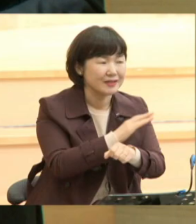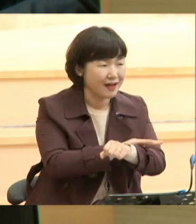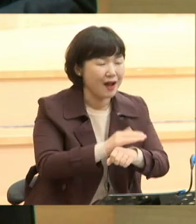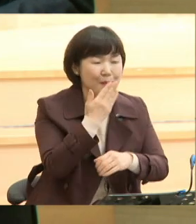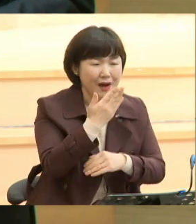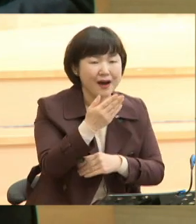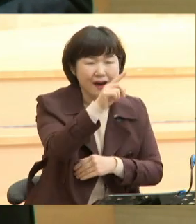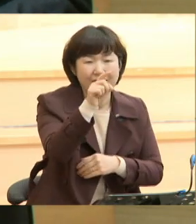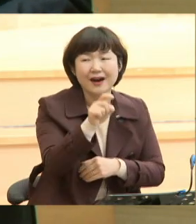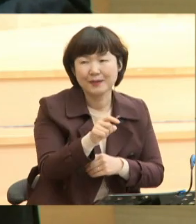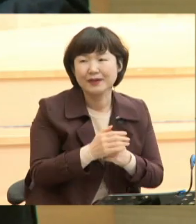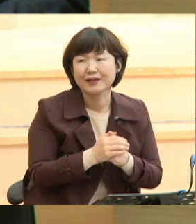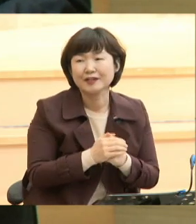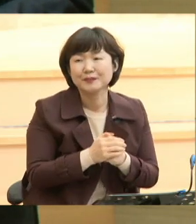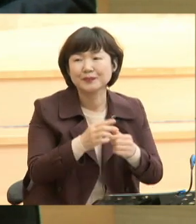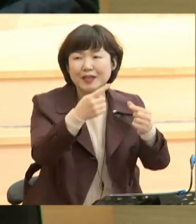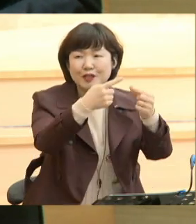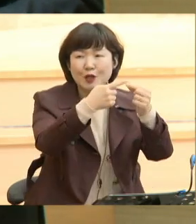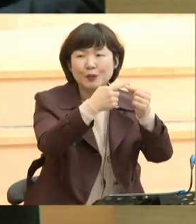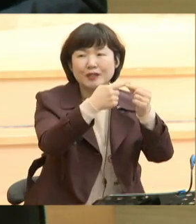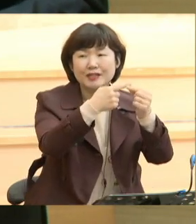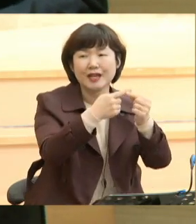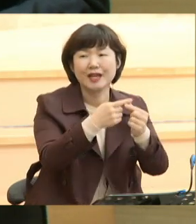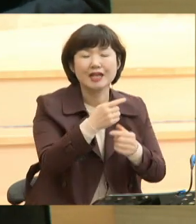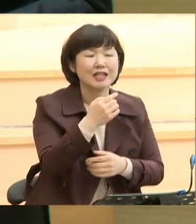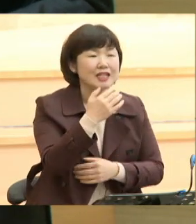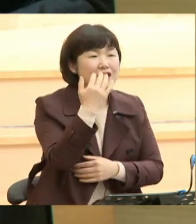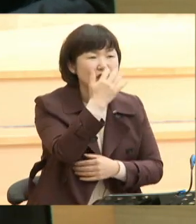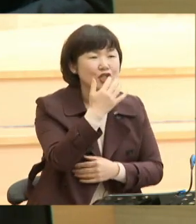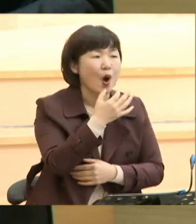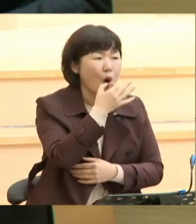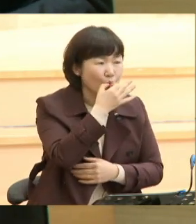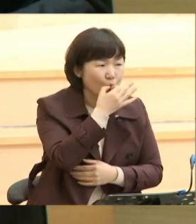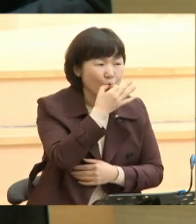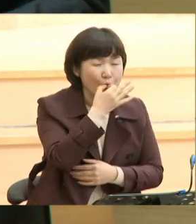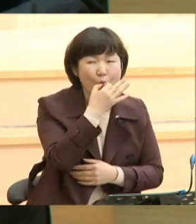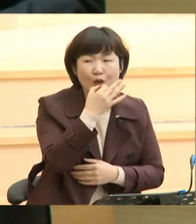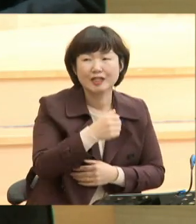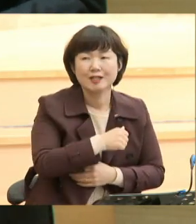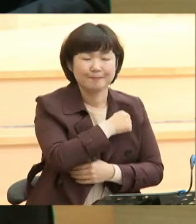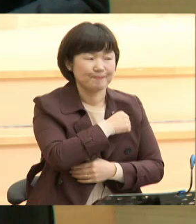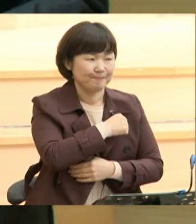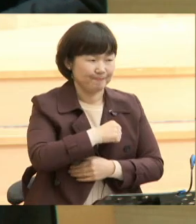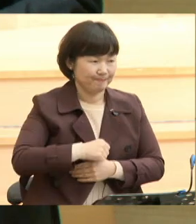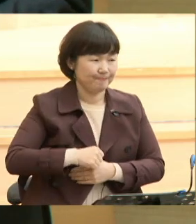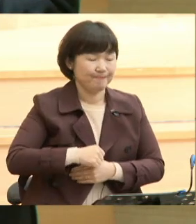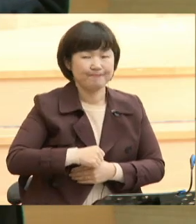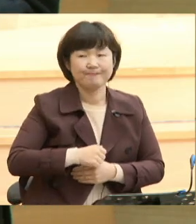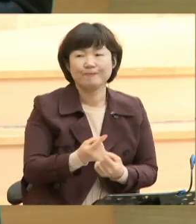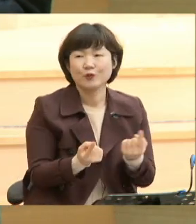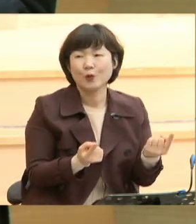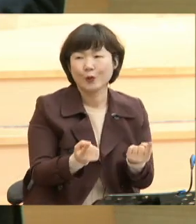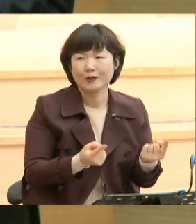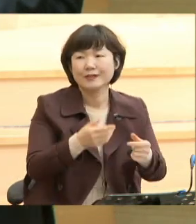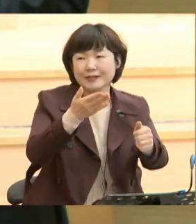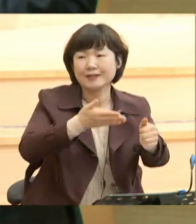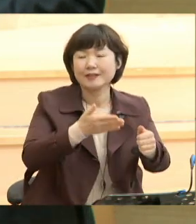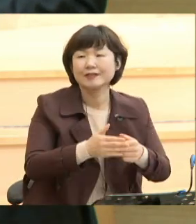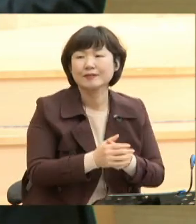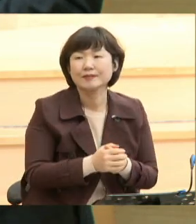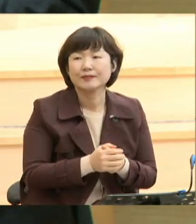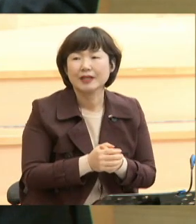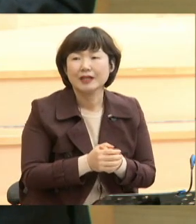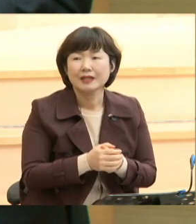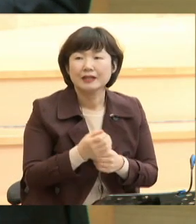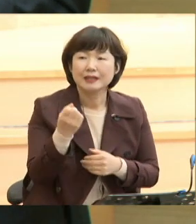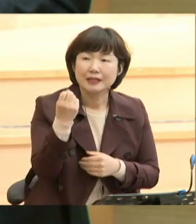있는가 따라 쉽시다 정력을 정력을 통 자라 통제 한번 더 정력을 속력을 통제하라 통제하라 그러면